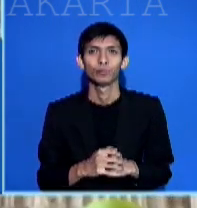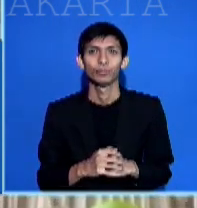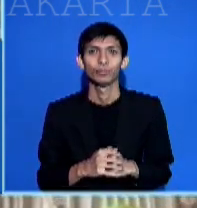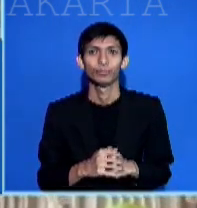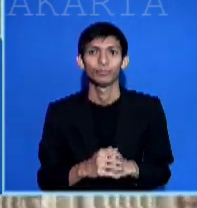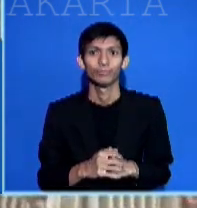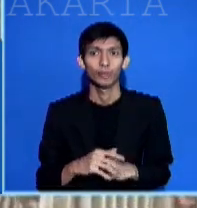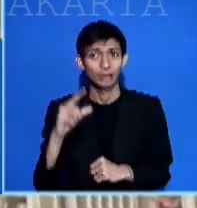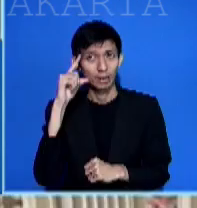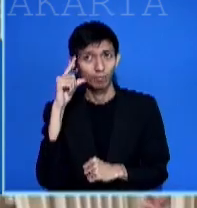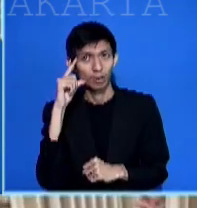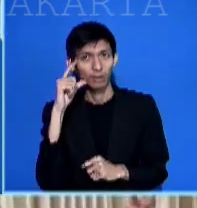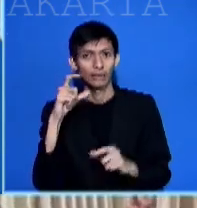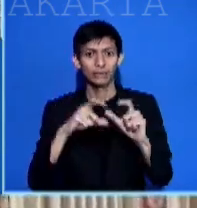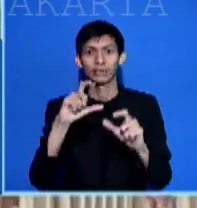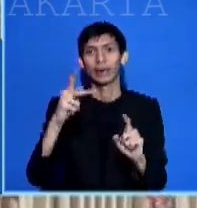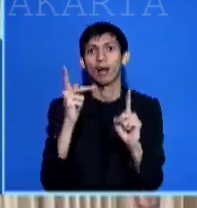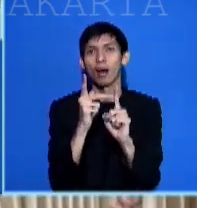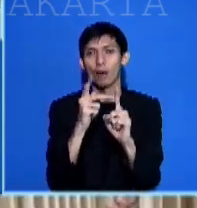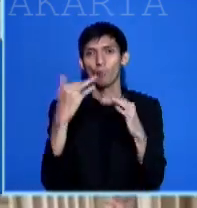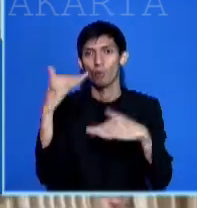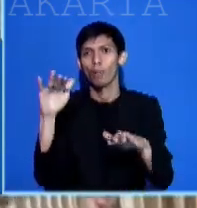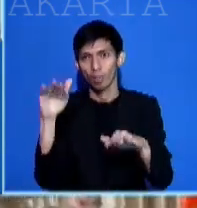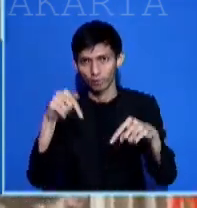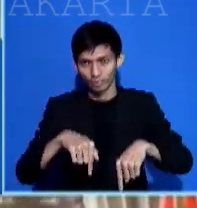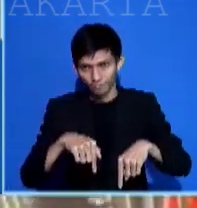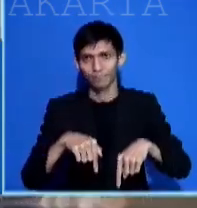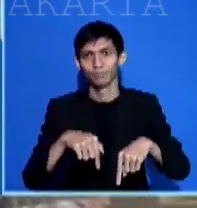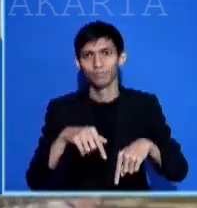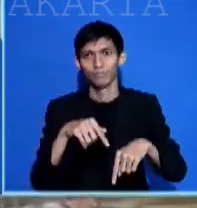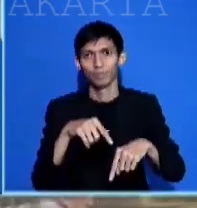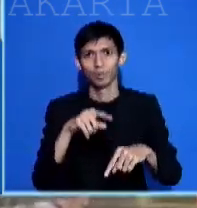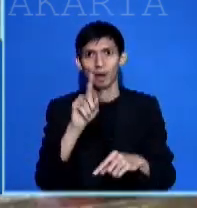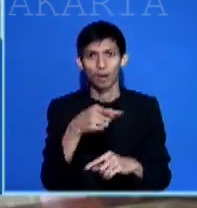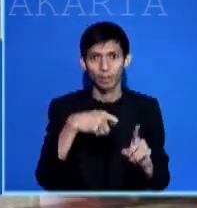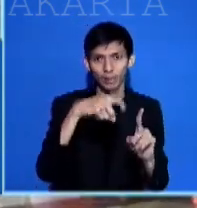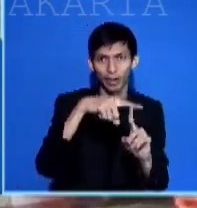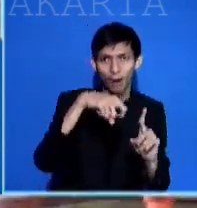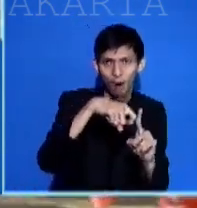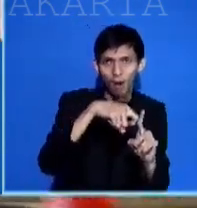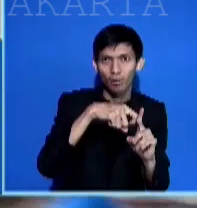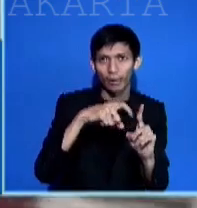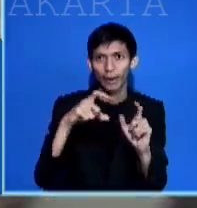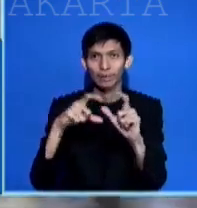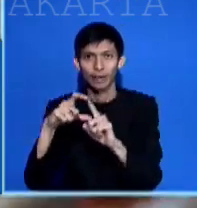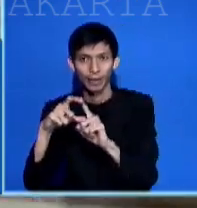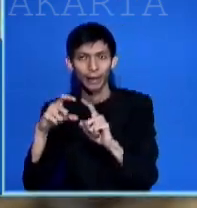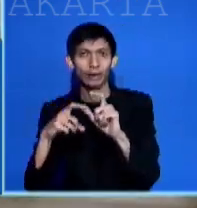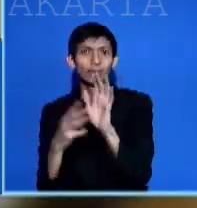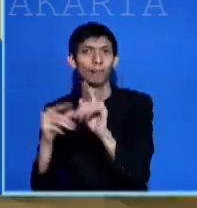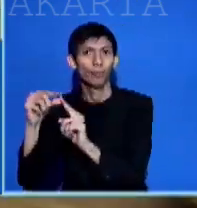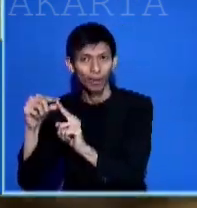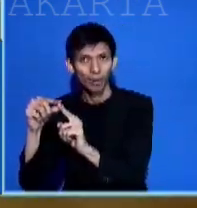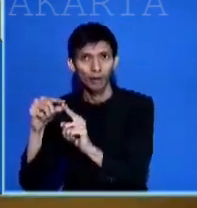diikuti tidak kurang 400 anak yang dibagi dalam kategori Taman kanak-kanak sekolah dasar dan Sekolah Menengah Pertama baik